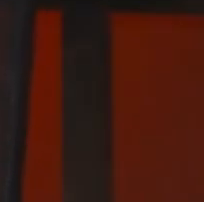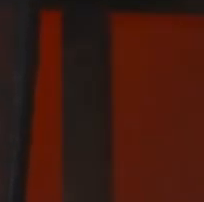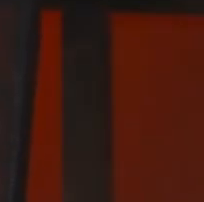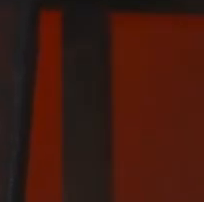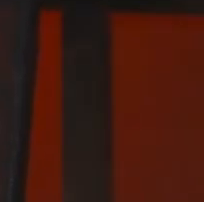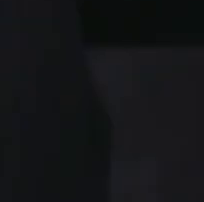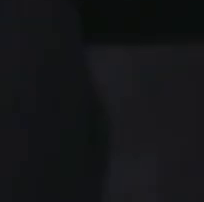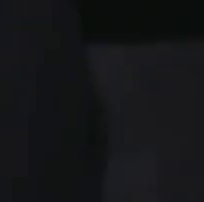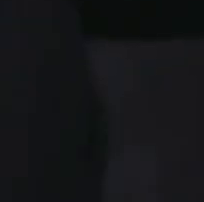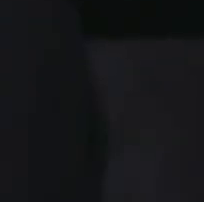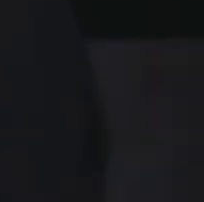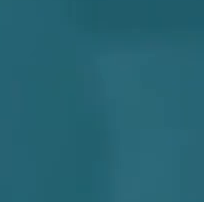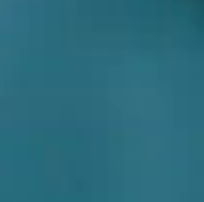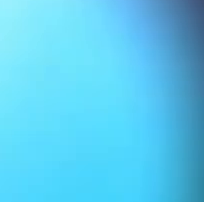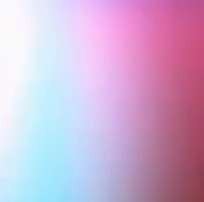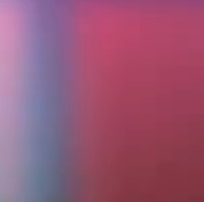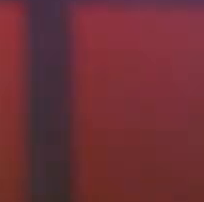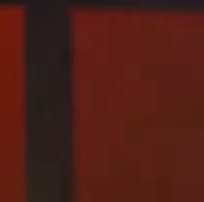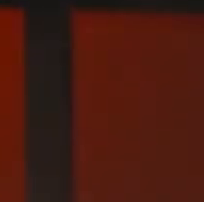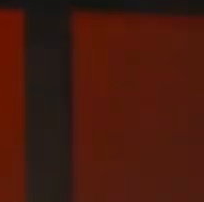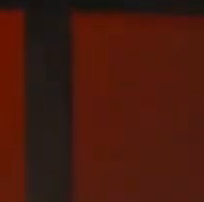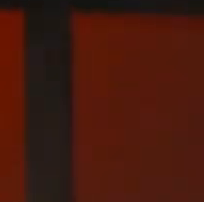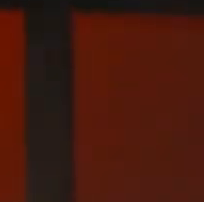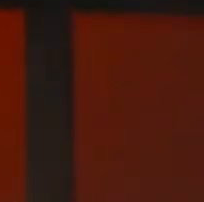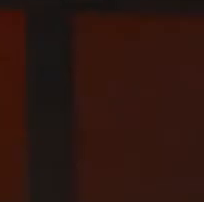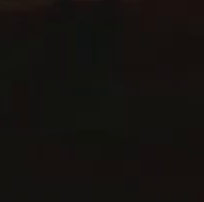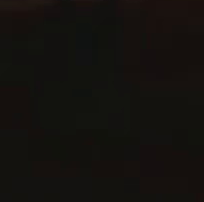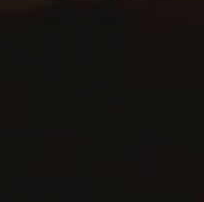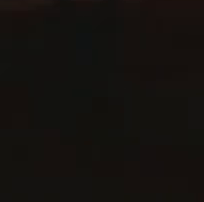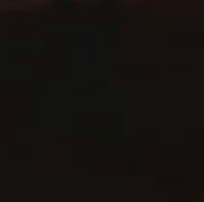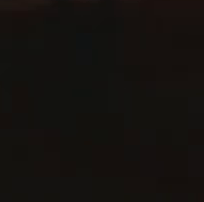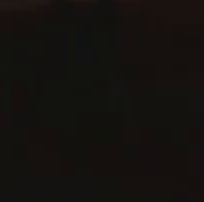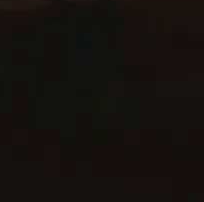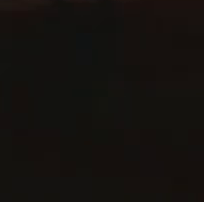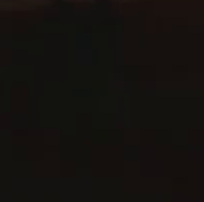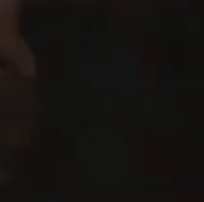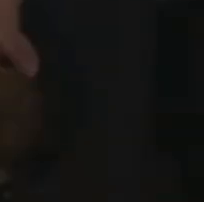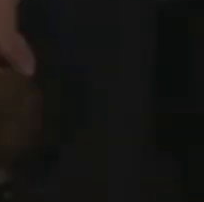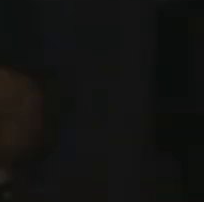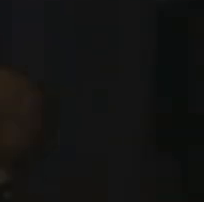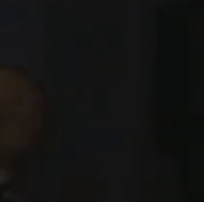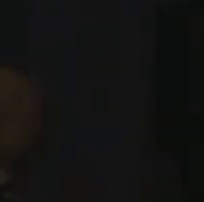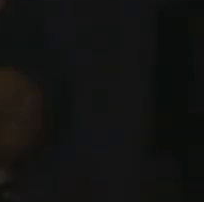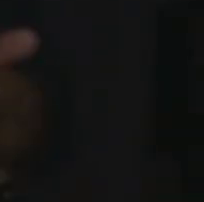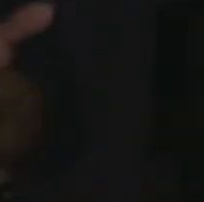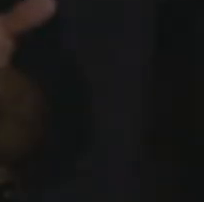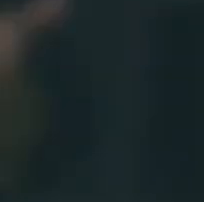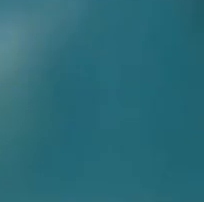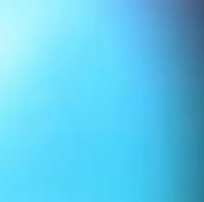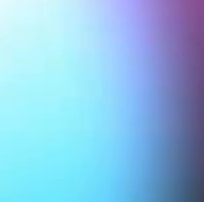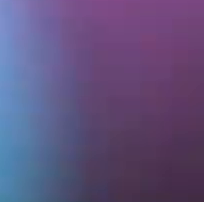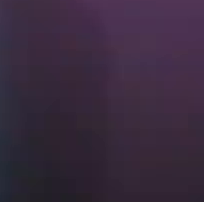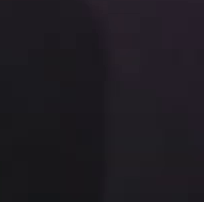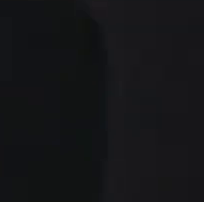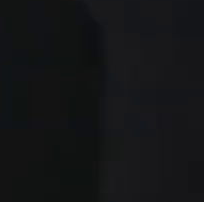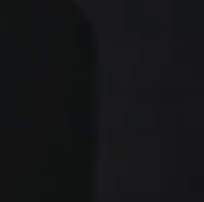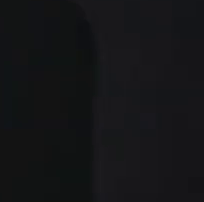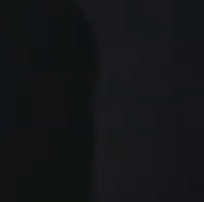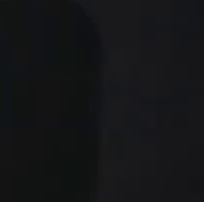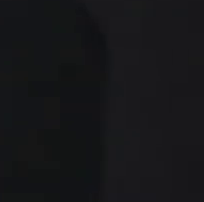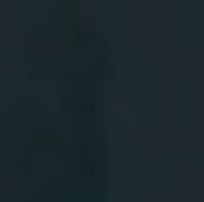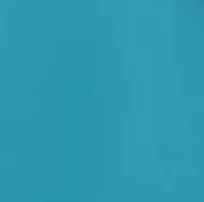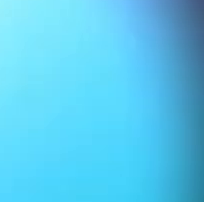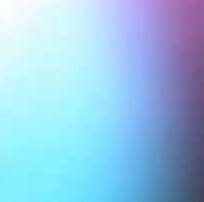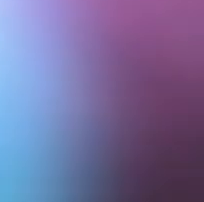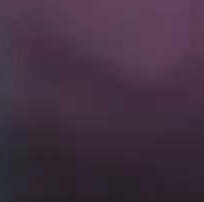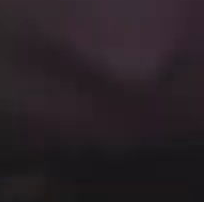და უნიჭერეს კომპოზიტორია. გადაცემის სტუმარია. კომპოზიტორი რეზო კიკნაძე. ოღონდ ჯერზე